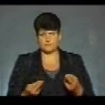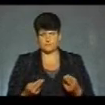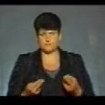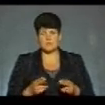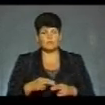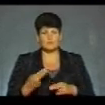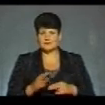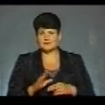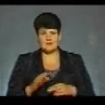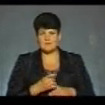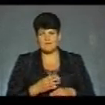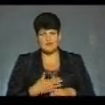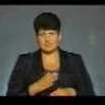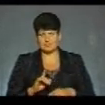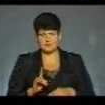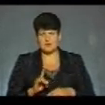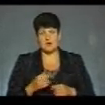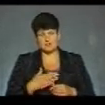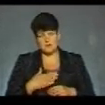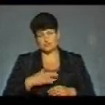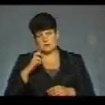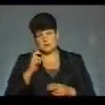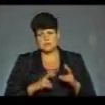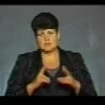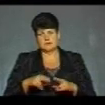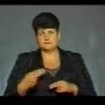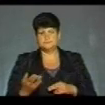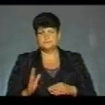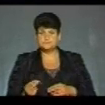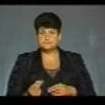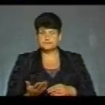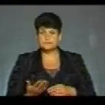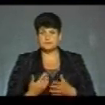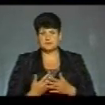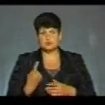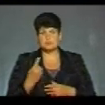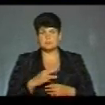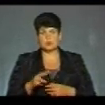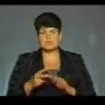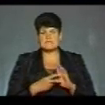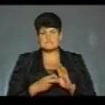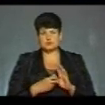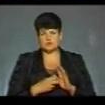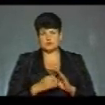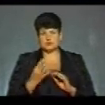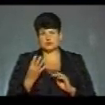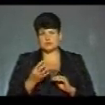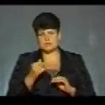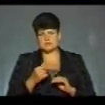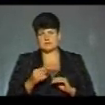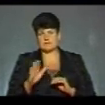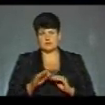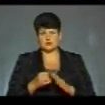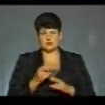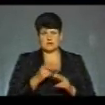будемо не приватним перевізником, а власне нашому комунальному підприємству. Попередньо, по наших розрахунках, це близько 1 700 000 на 4 місяці, то з вересня до кінця